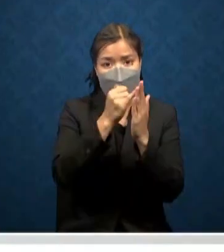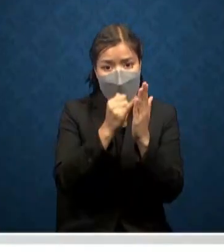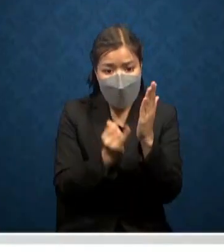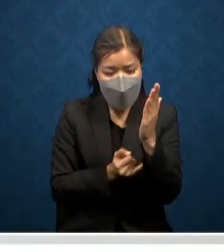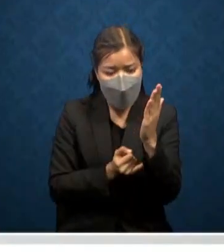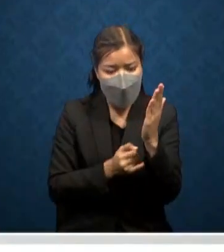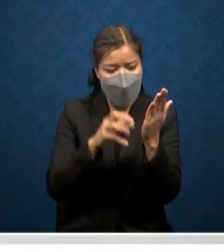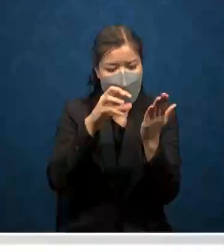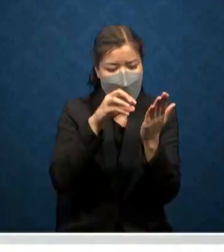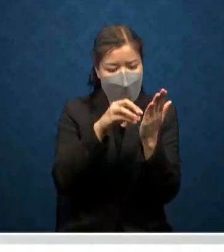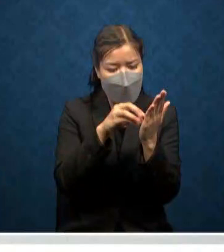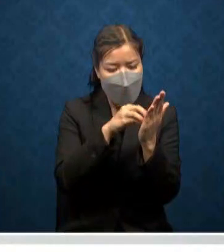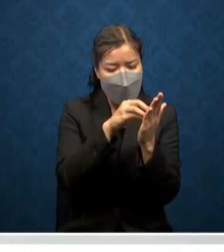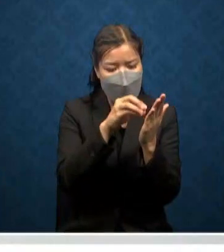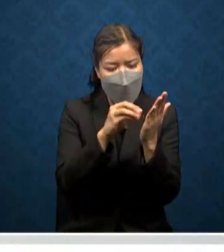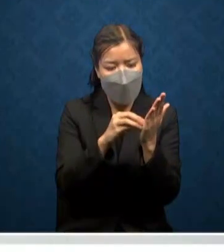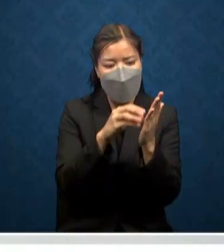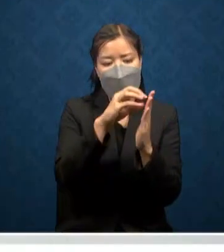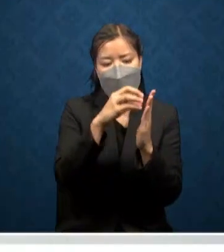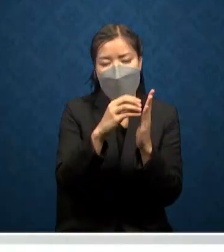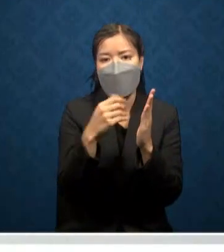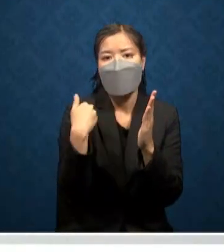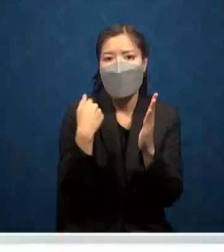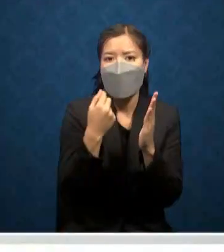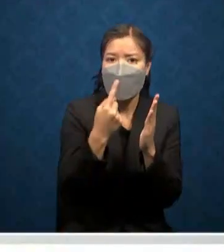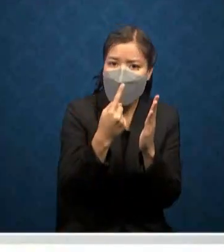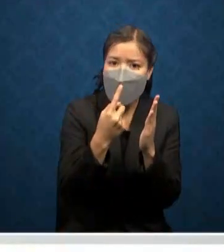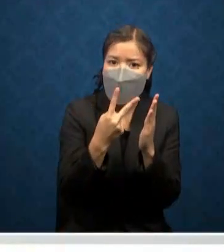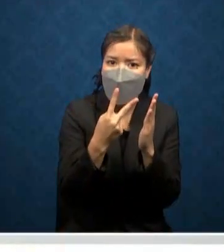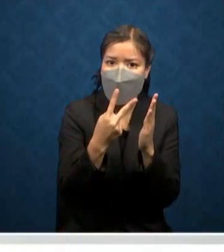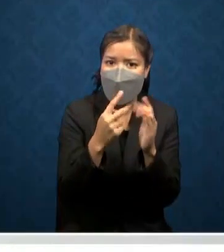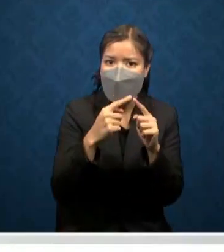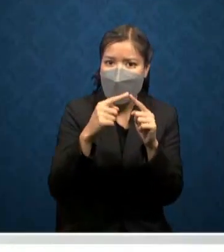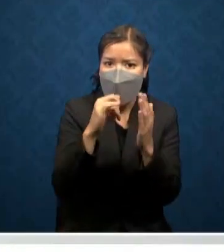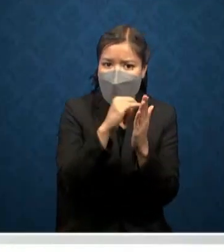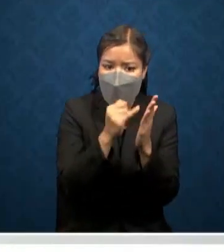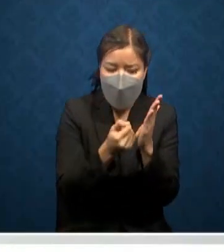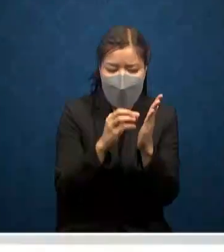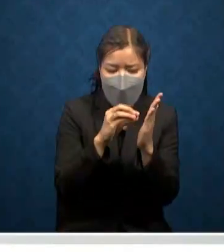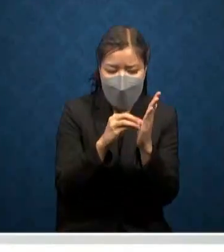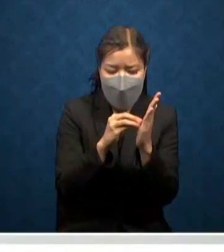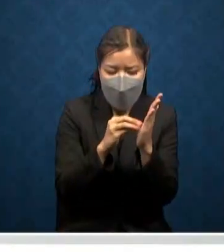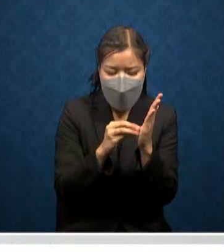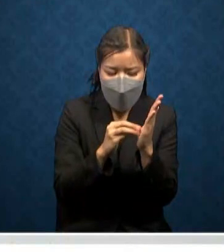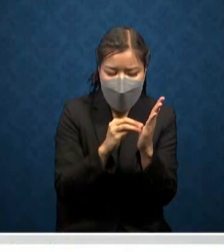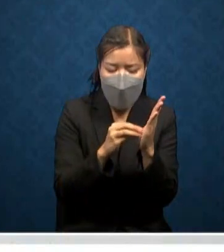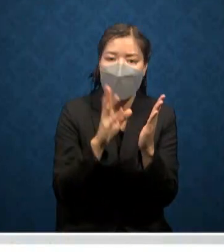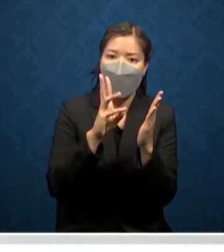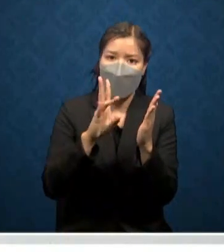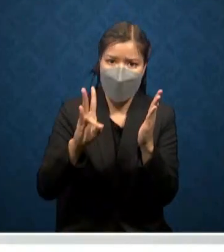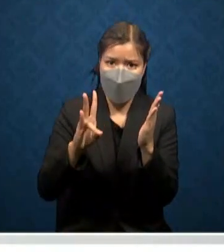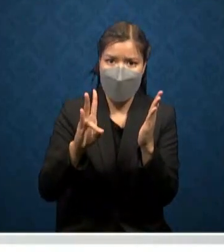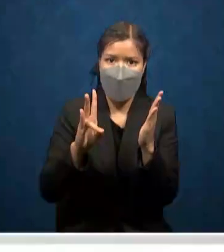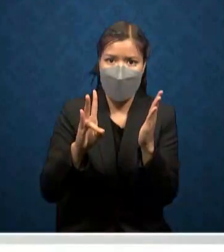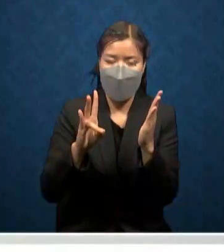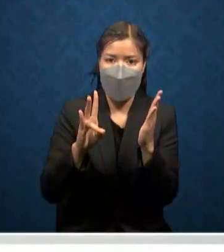จำนวนเส้นเขตหรือ 2เขตนะครับแต่บางจังหวัดมีเขตพื้นที่ถึง6-7เขตนะครับในขณะ